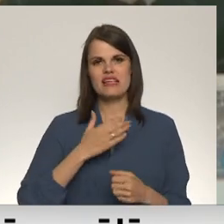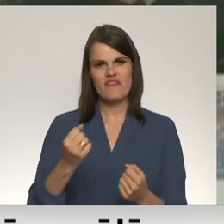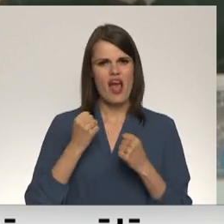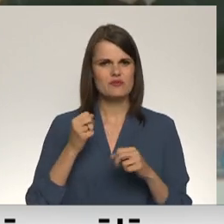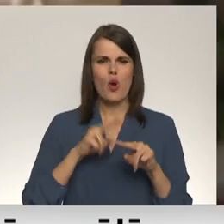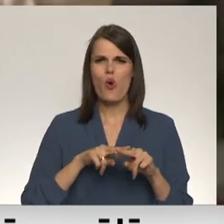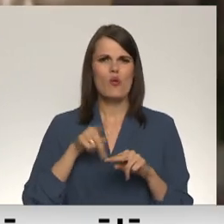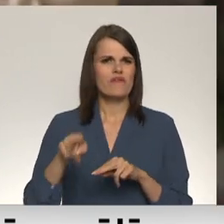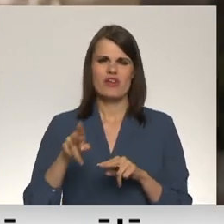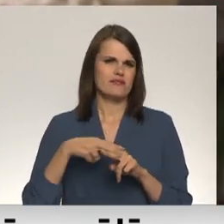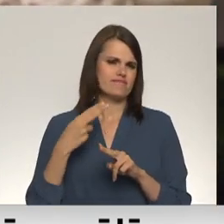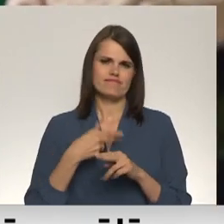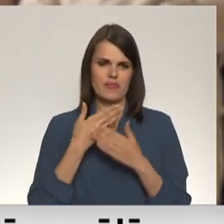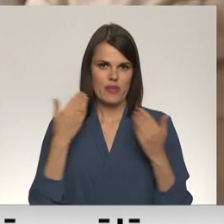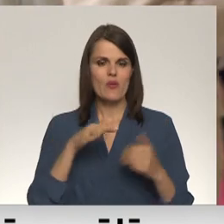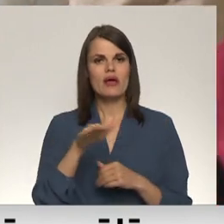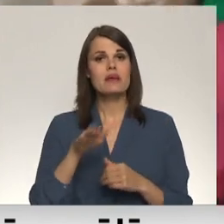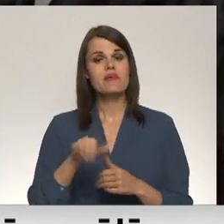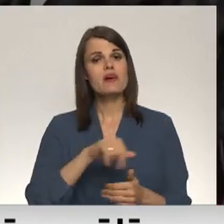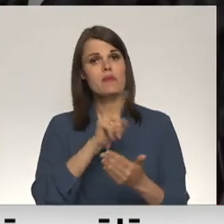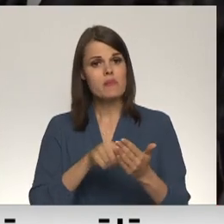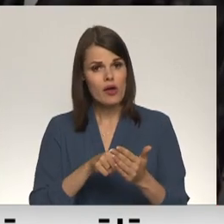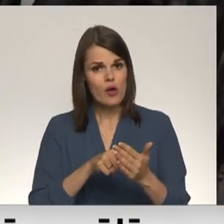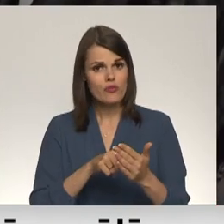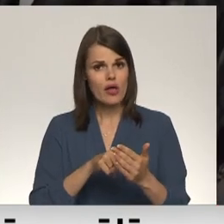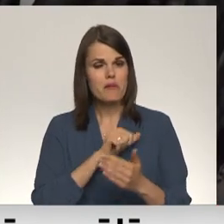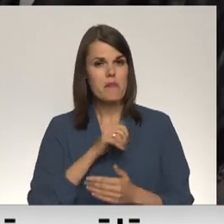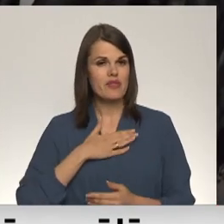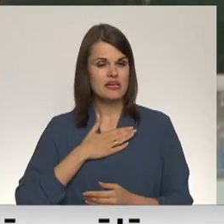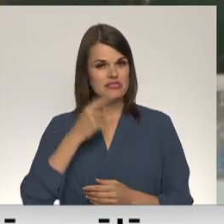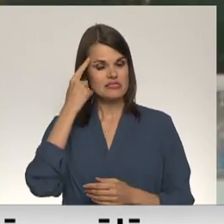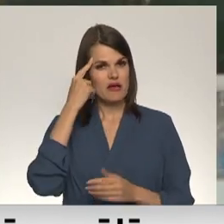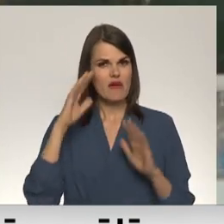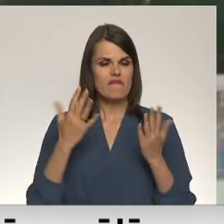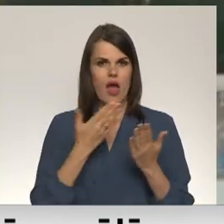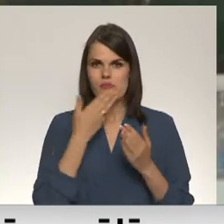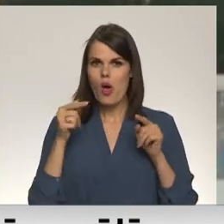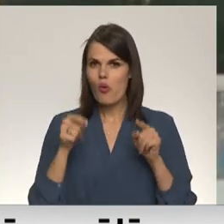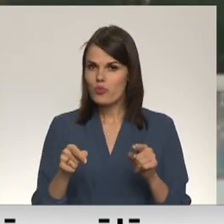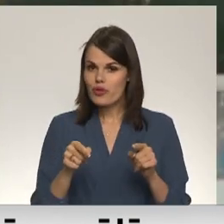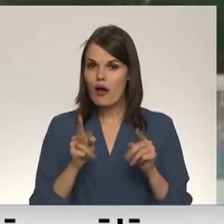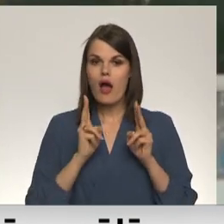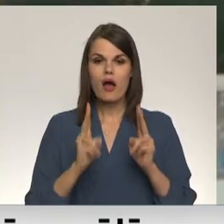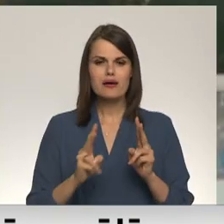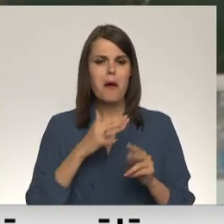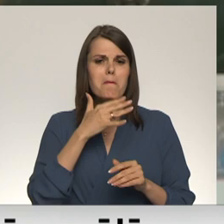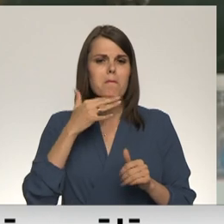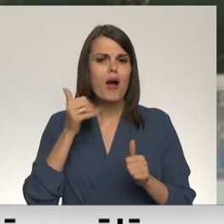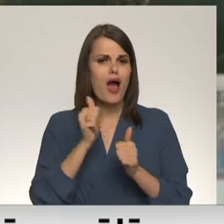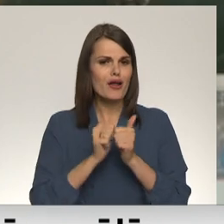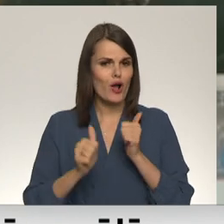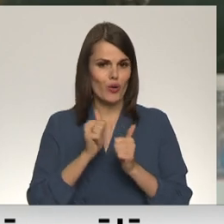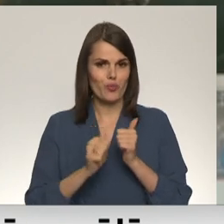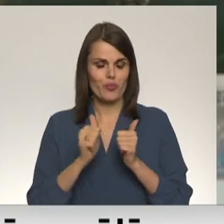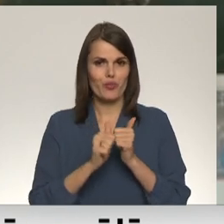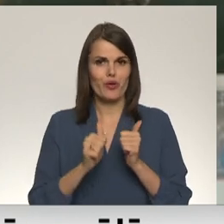tie nav mobinga upuri. Ģimene varētu pajautāt pati sev, vai gadījumā nav tā, ka pārāk bieži, teiksim,